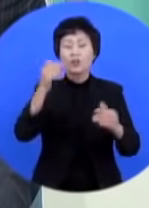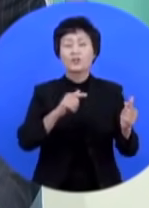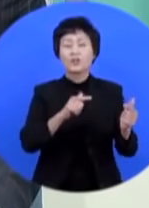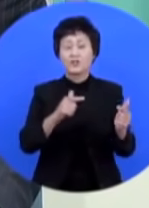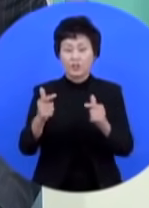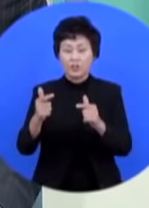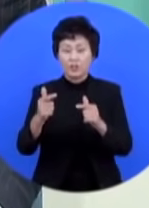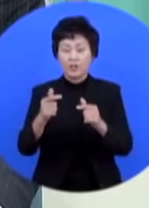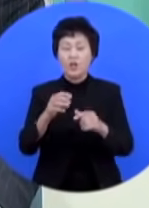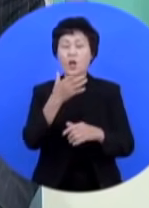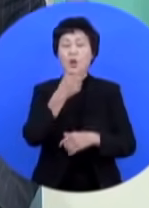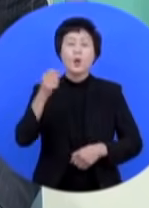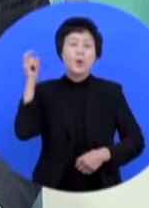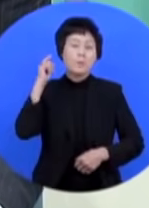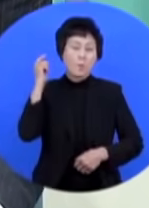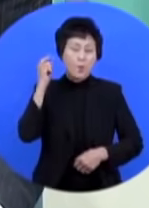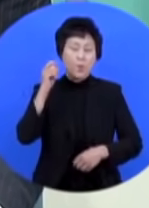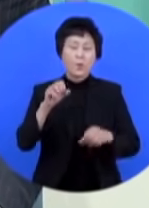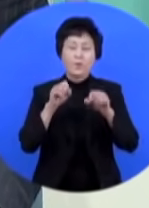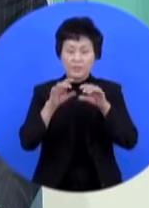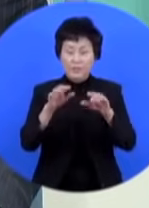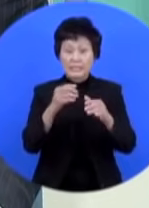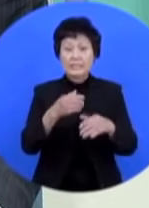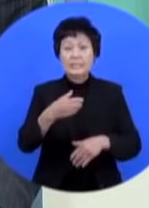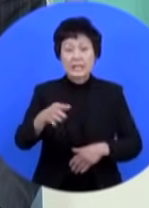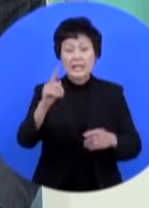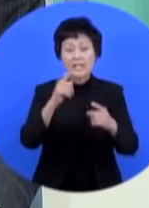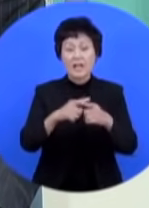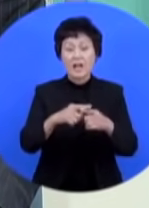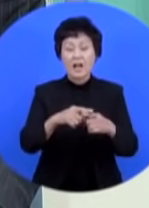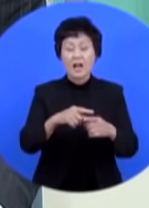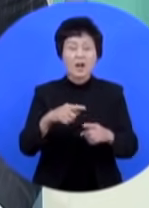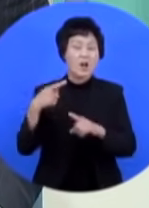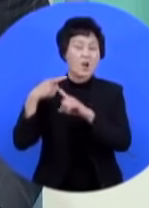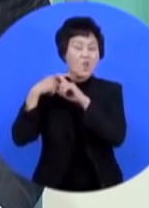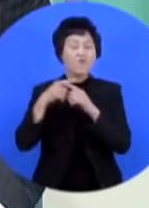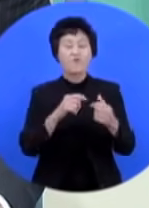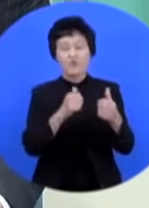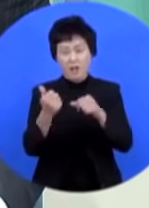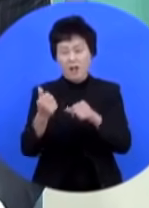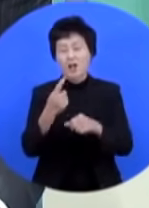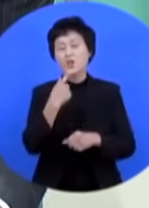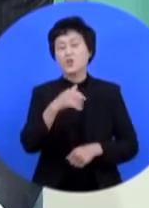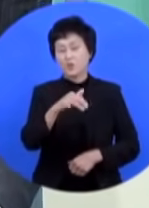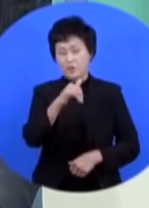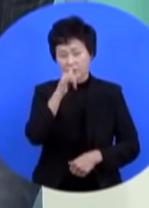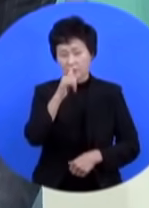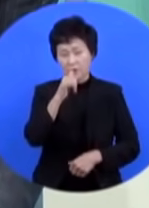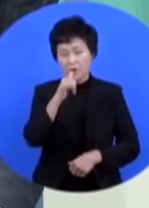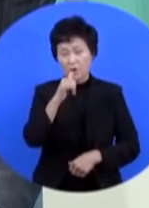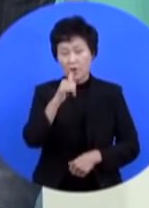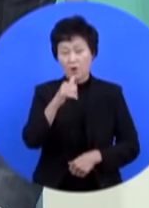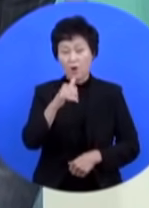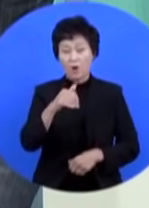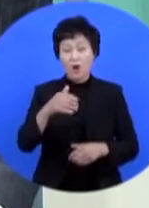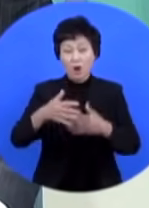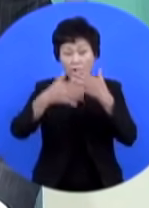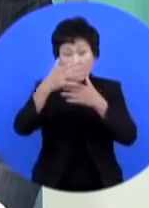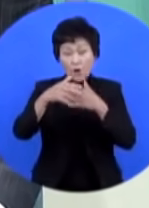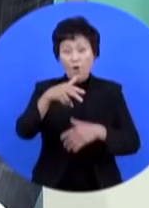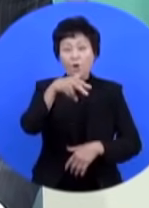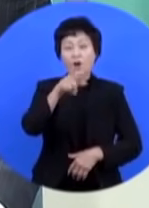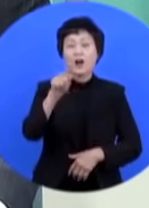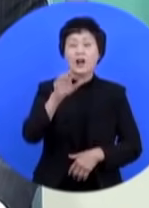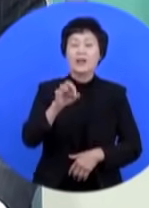이게 영화화됐었죠. 네. 창끝이라는 선교 영화를 통해서 세상에 널리 알려졌었어요. 그때 이제 또 저기 그